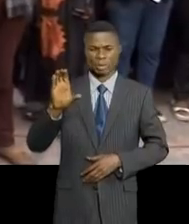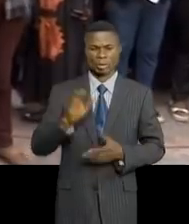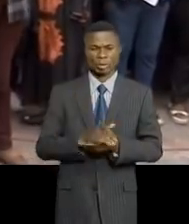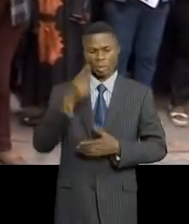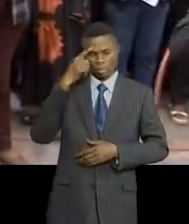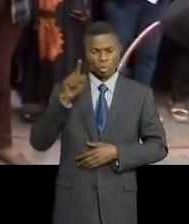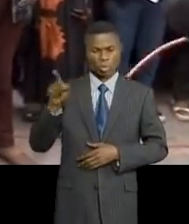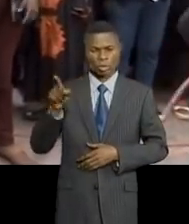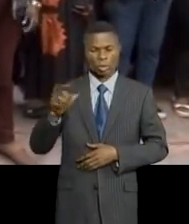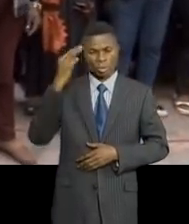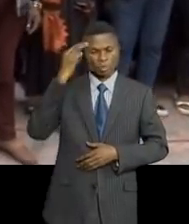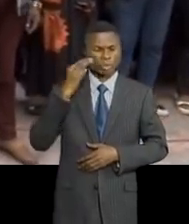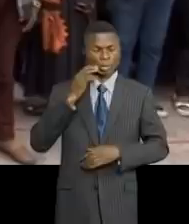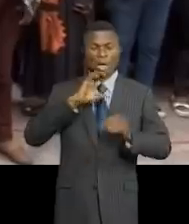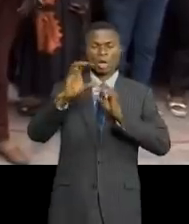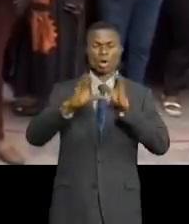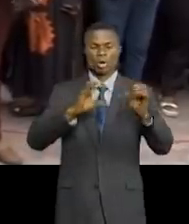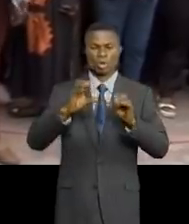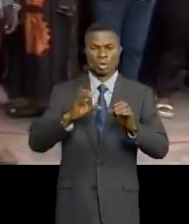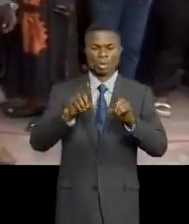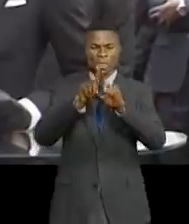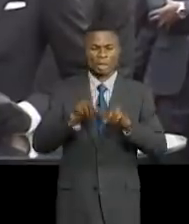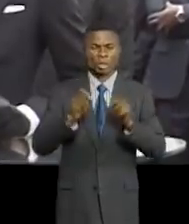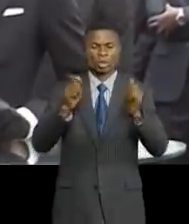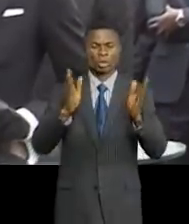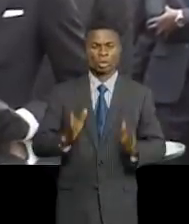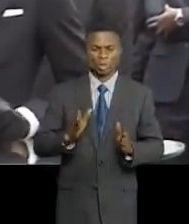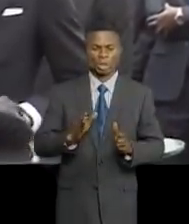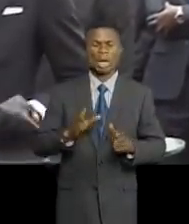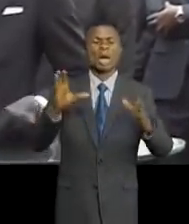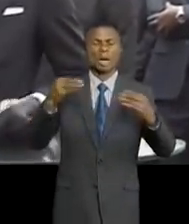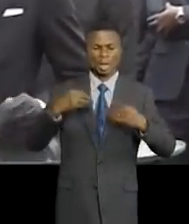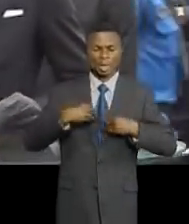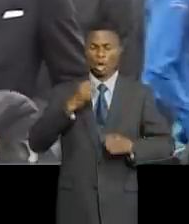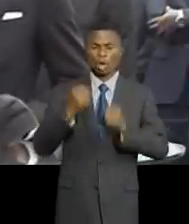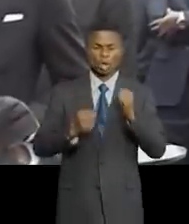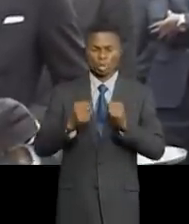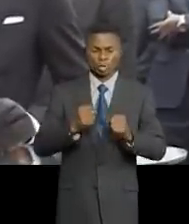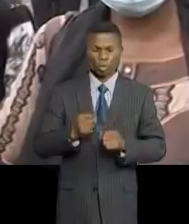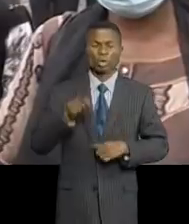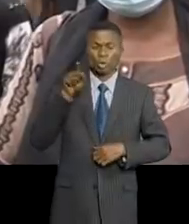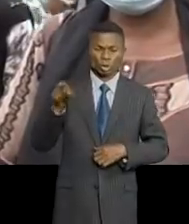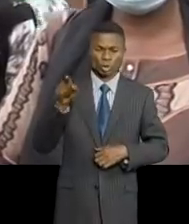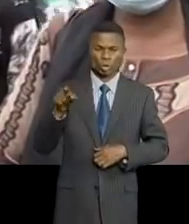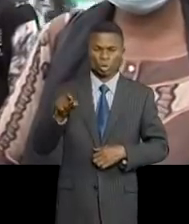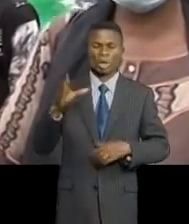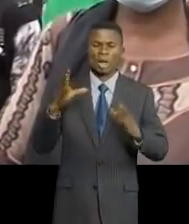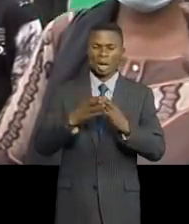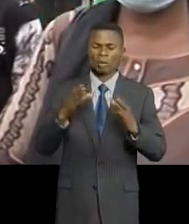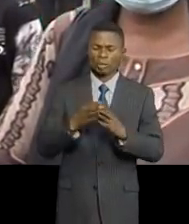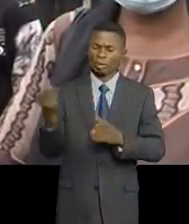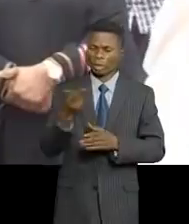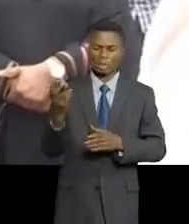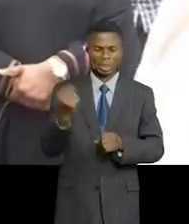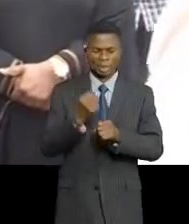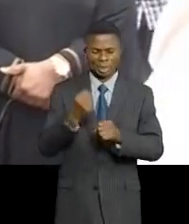sa part, le ministre de la Communication et des Médias a reconnu la bravoure d'Ernest Kabila avec qui il